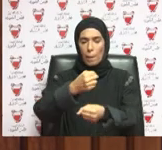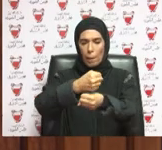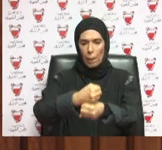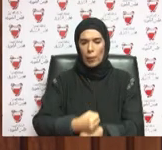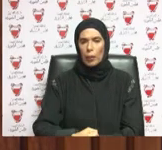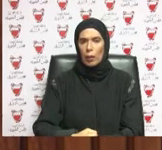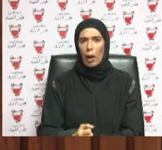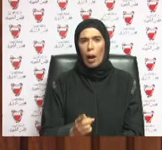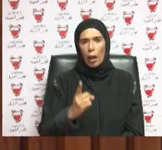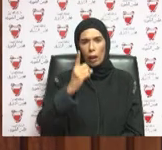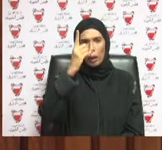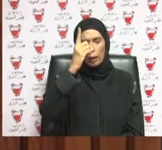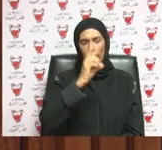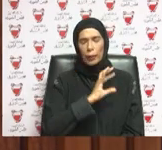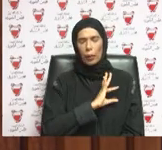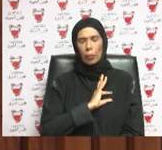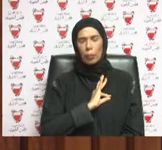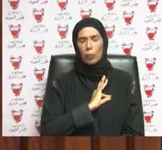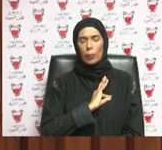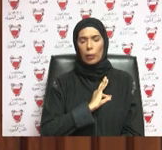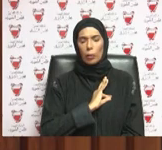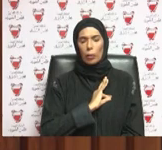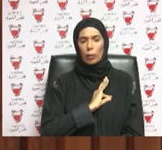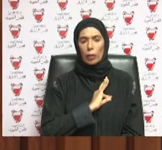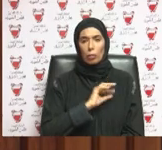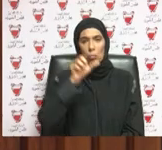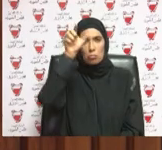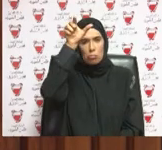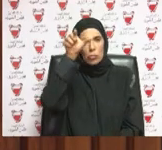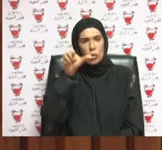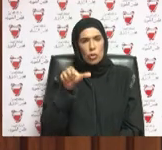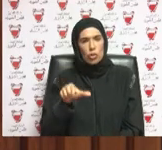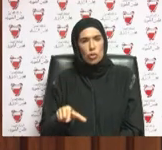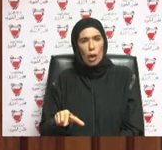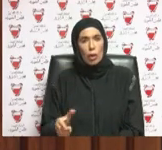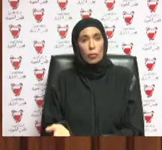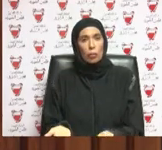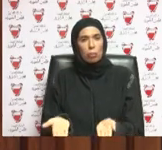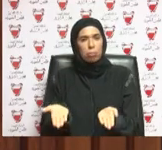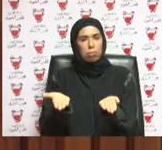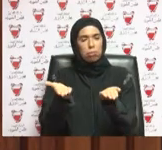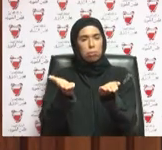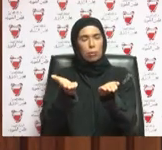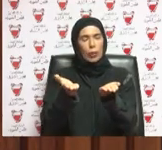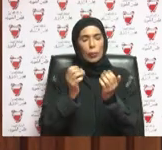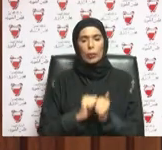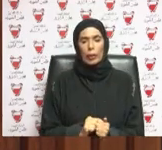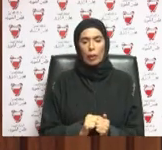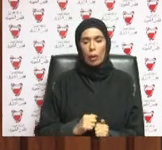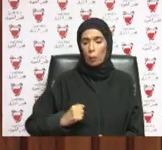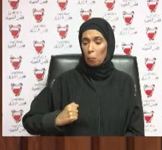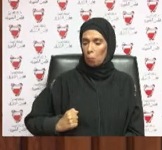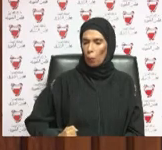فسموه رحمه الله القامة الوطنية التي جعلت